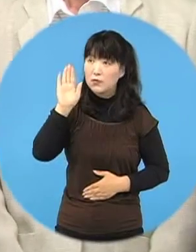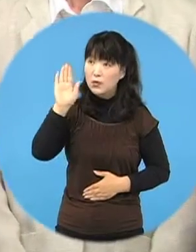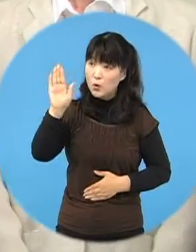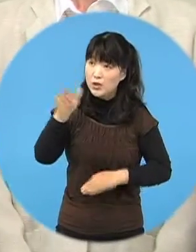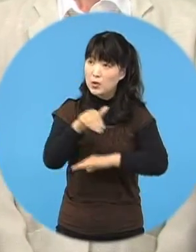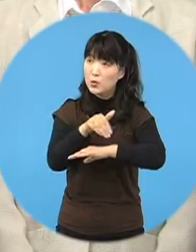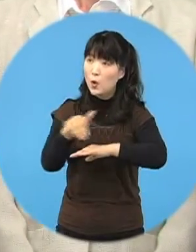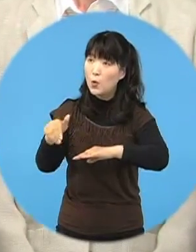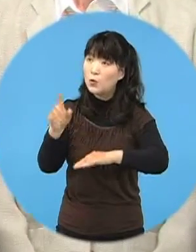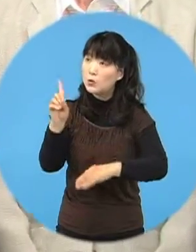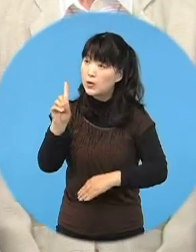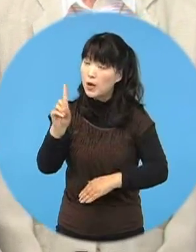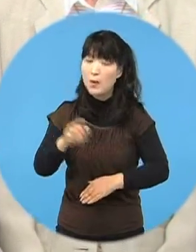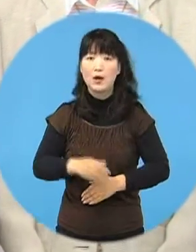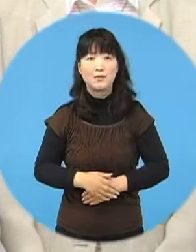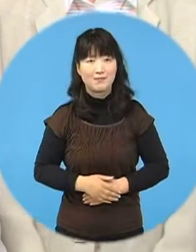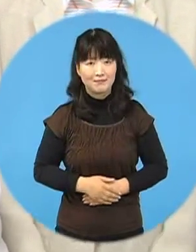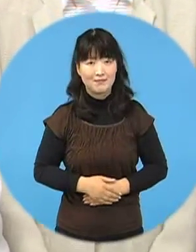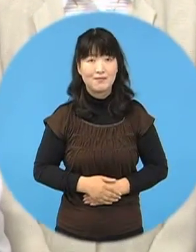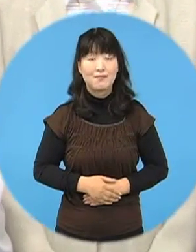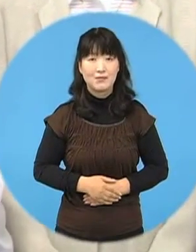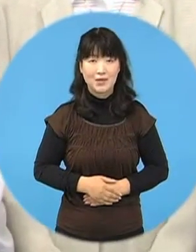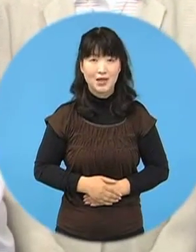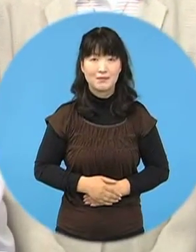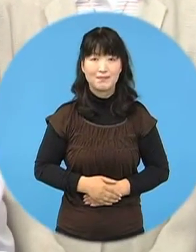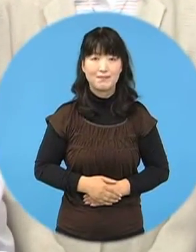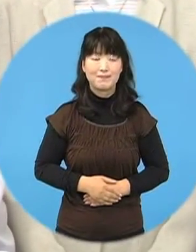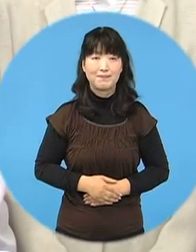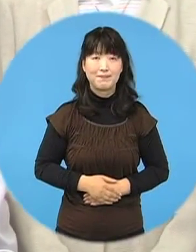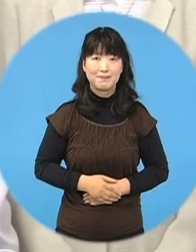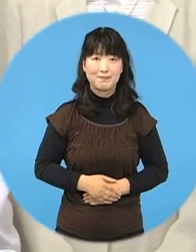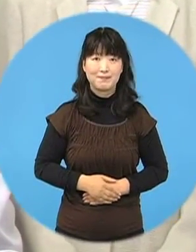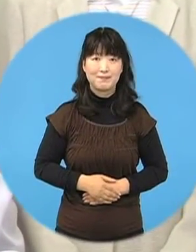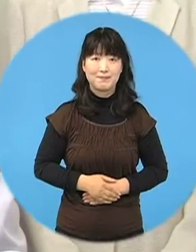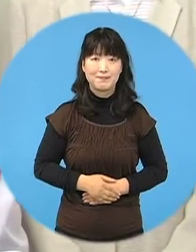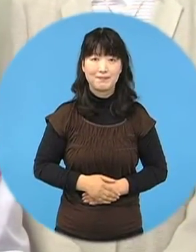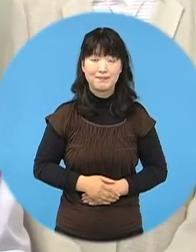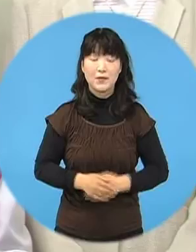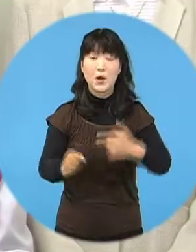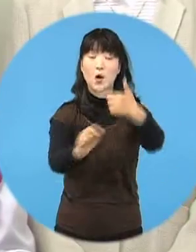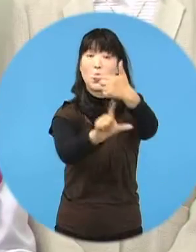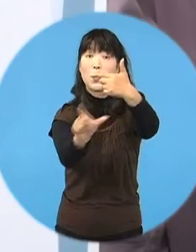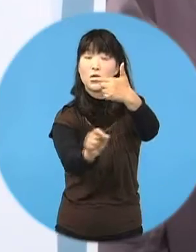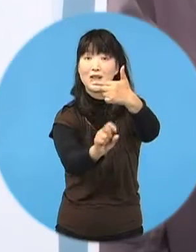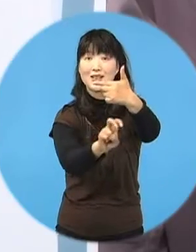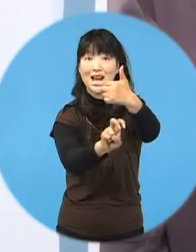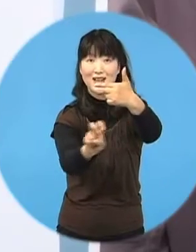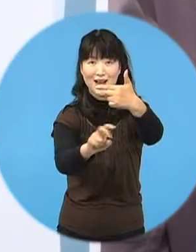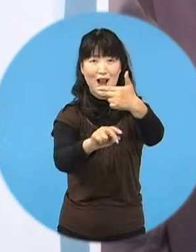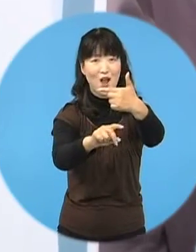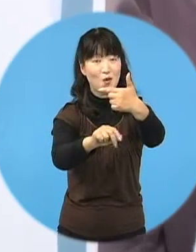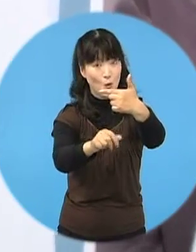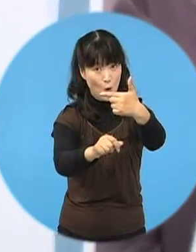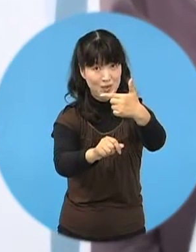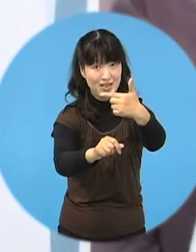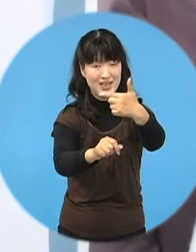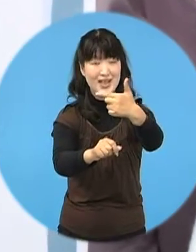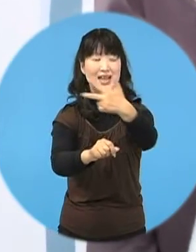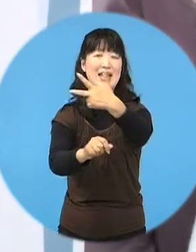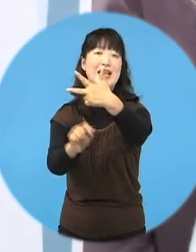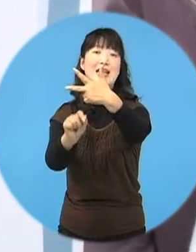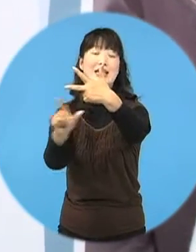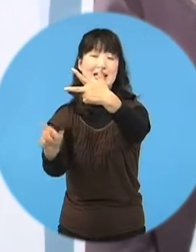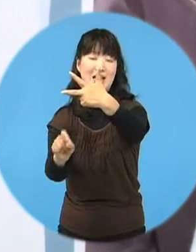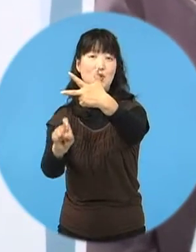としてはいかがですか？ はい、直近の予定としては6月20日土曜日と7月